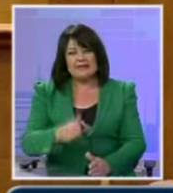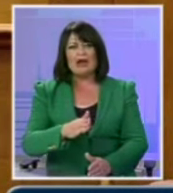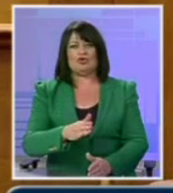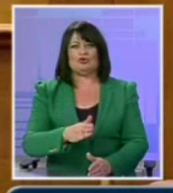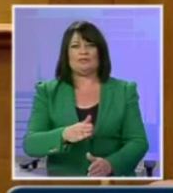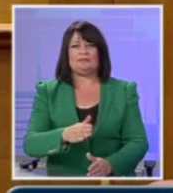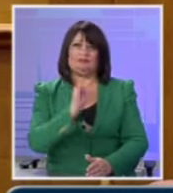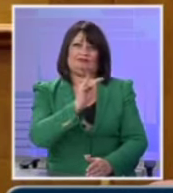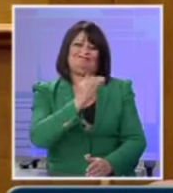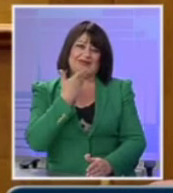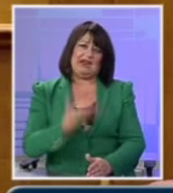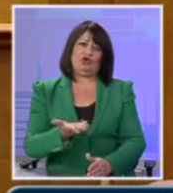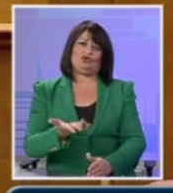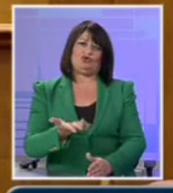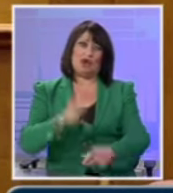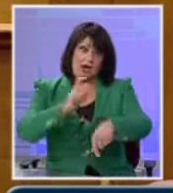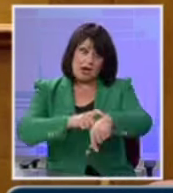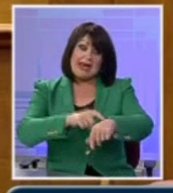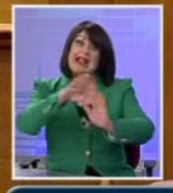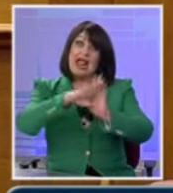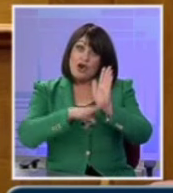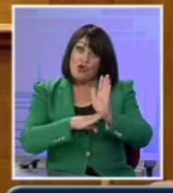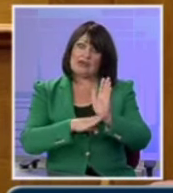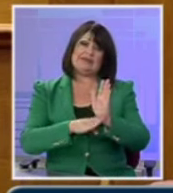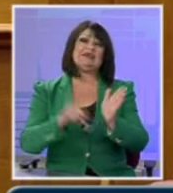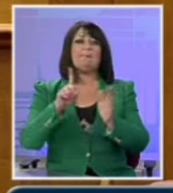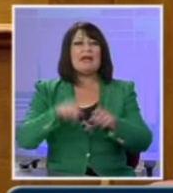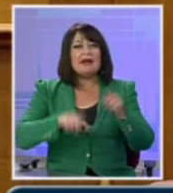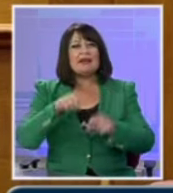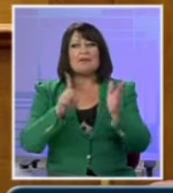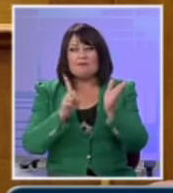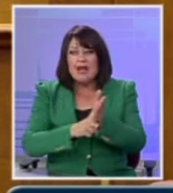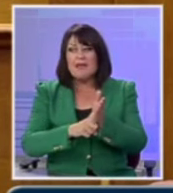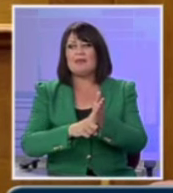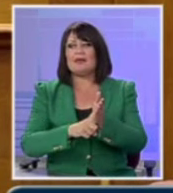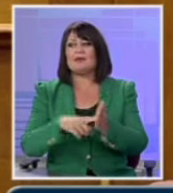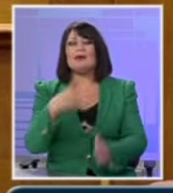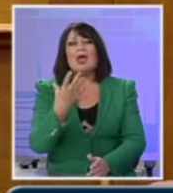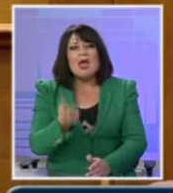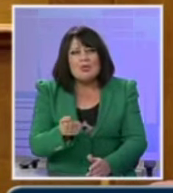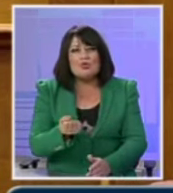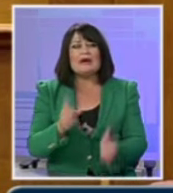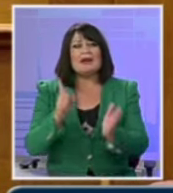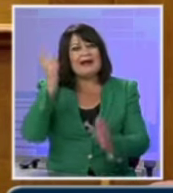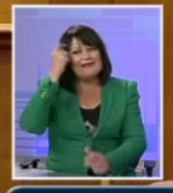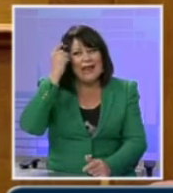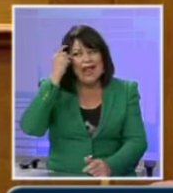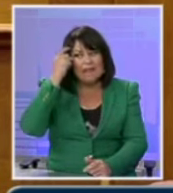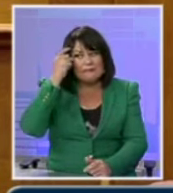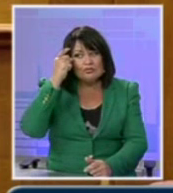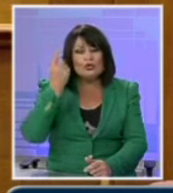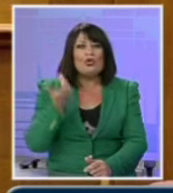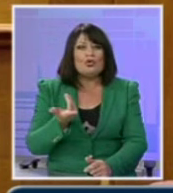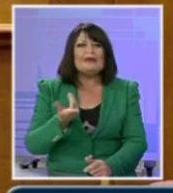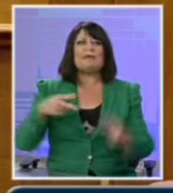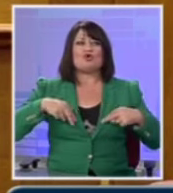Κύριε Κοντιά, τηρήστε τον κανόνα. Κάποιοι πρέπει να καταλάβουν, ναι, κάποιοι πρέπει να καταλάβουν